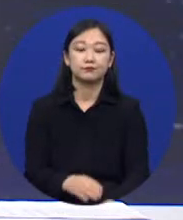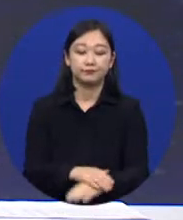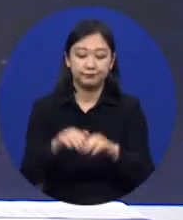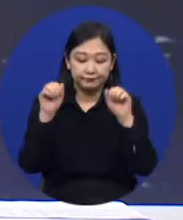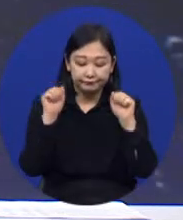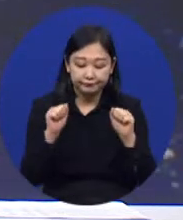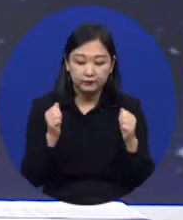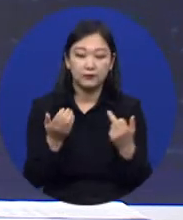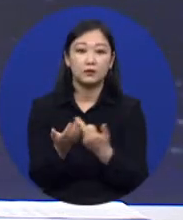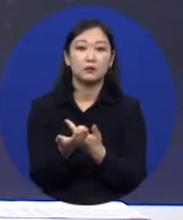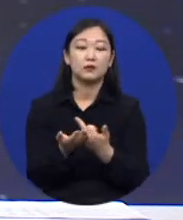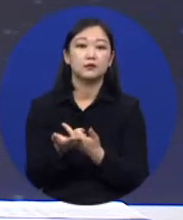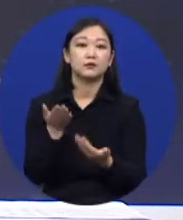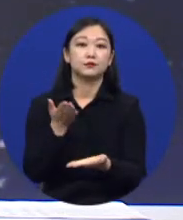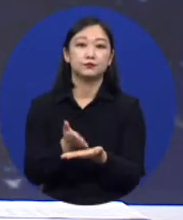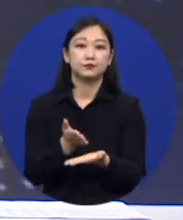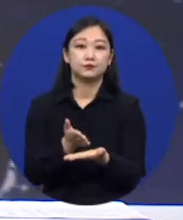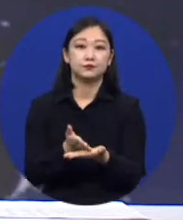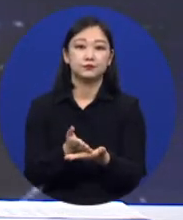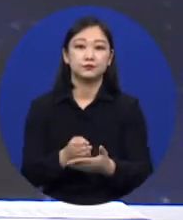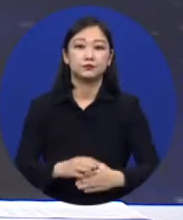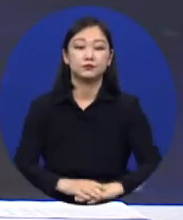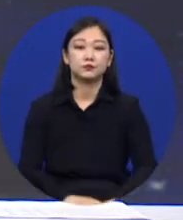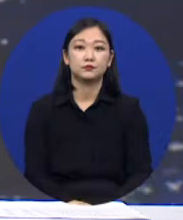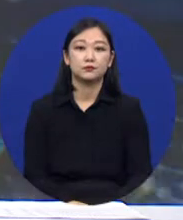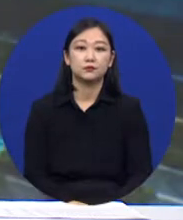여러분 안녕하십니까 뉴스데스크 쳐줍니다